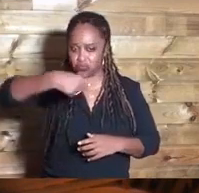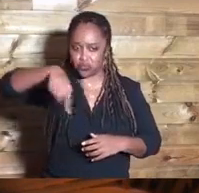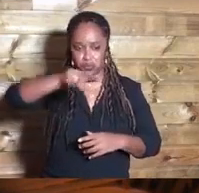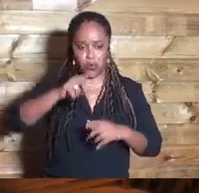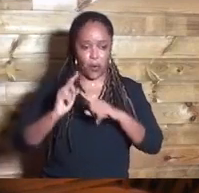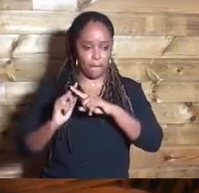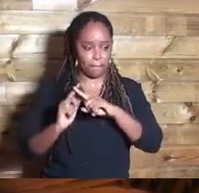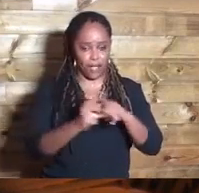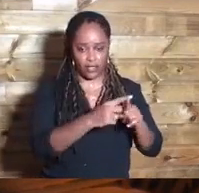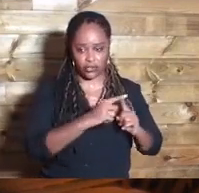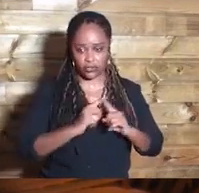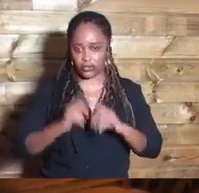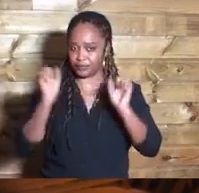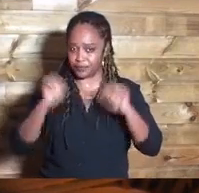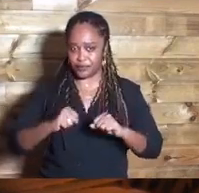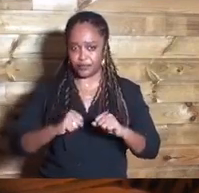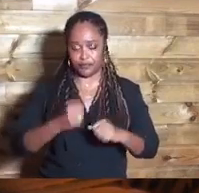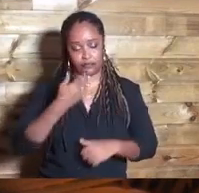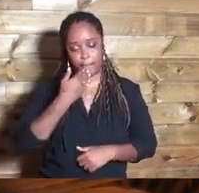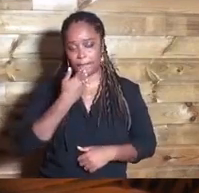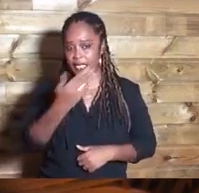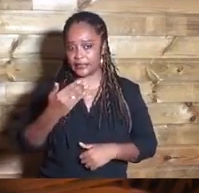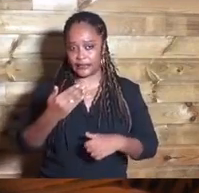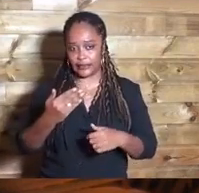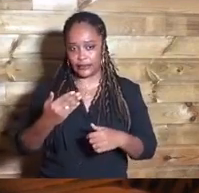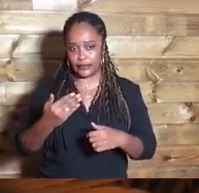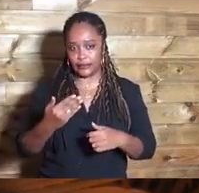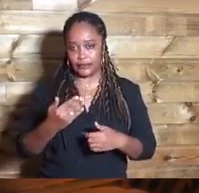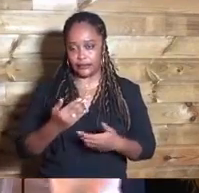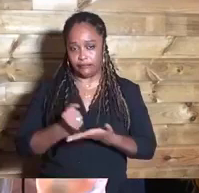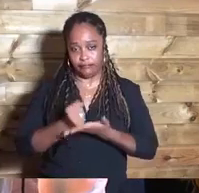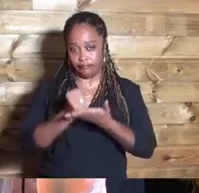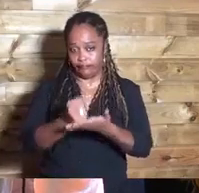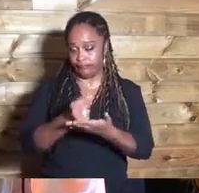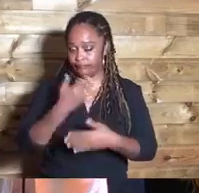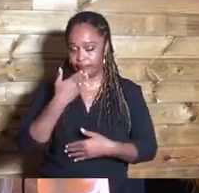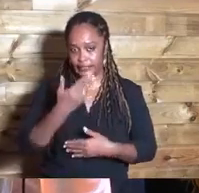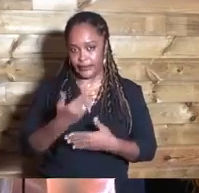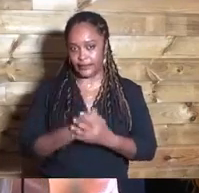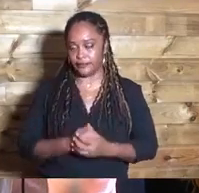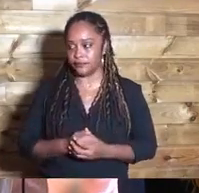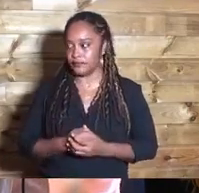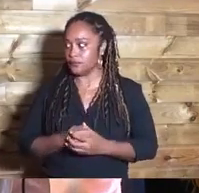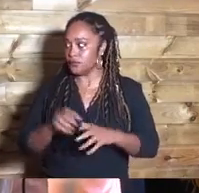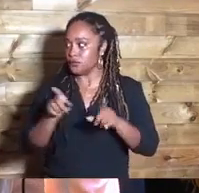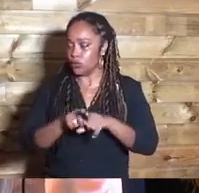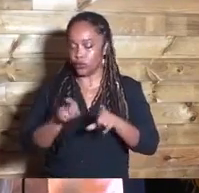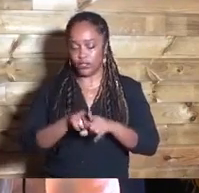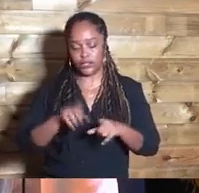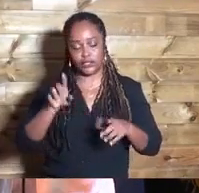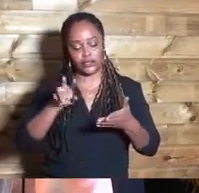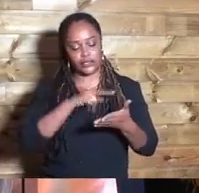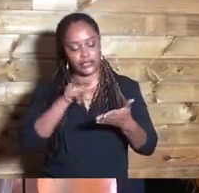Et encore, remercier les autres de Météo Douvant. En lit aussi, la façon d'Oni